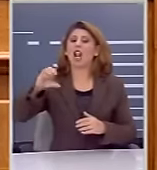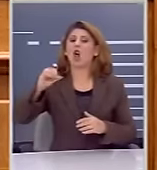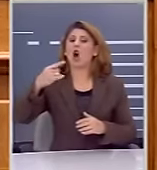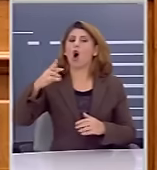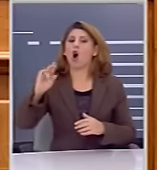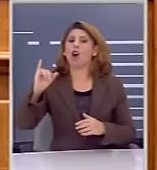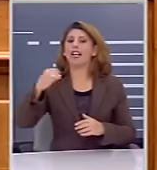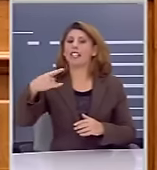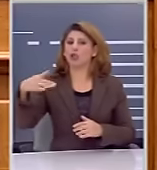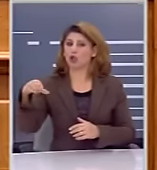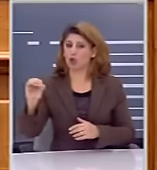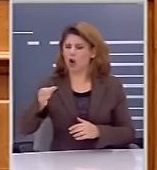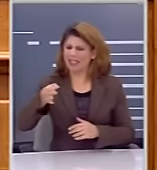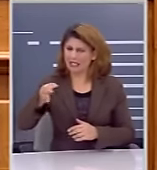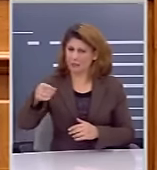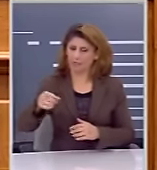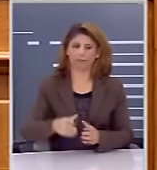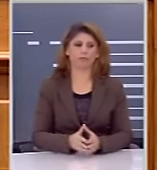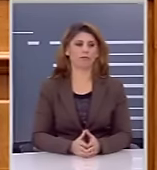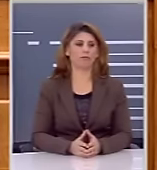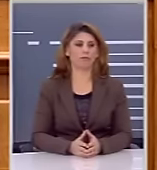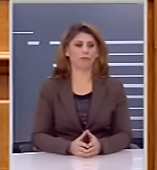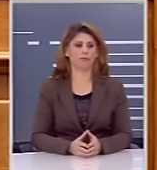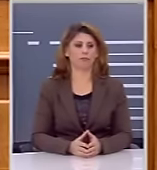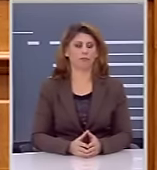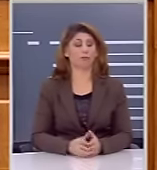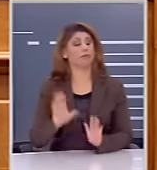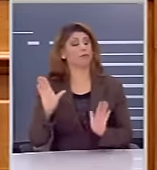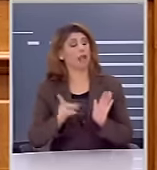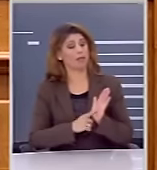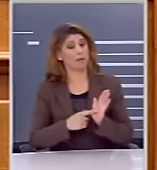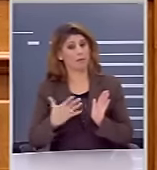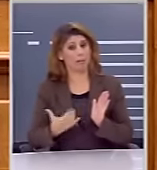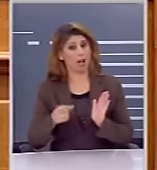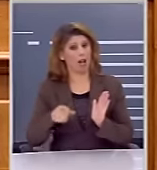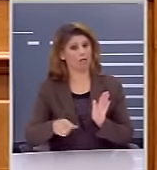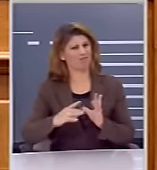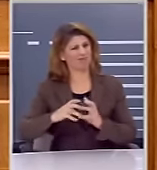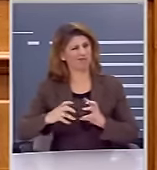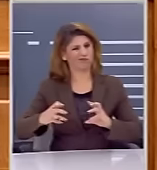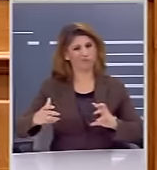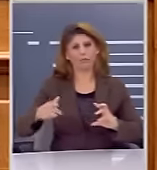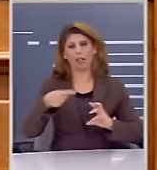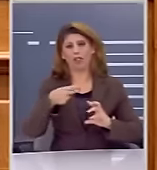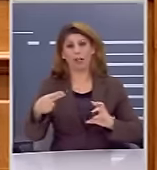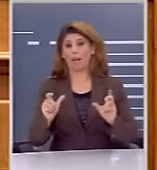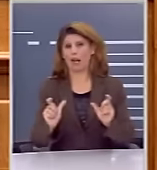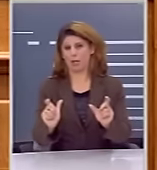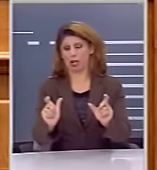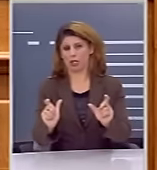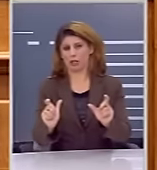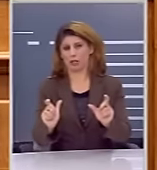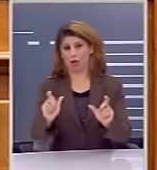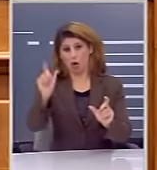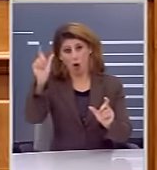δύο πράγματα, γιατί δεν πρέπει να υπάρχουν τέτοιου είδους παρεξηγήσεις για το θέμα της άμυνας. Ο